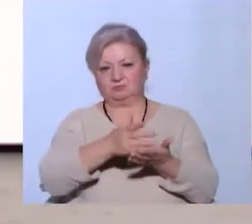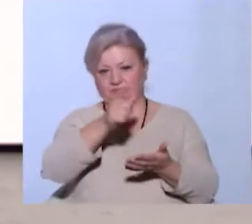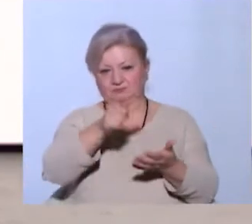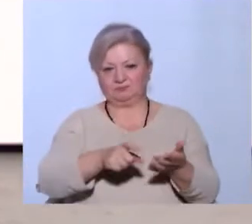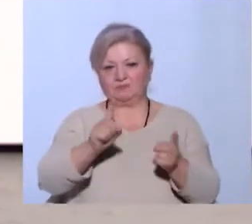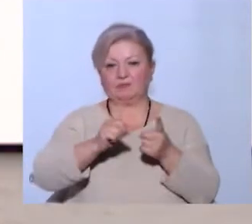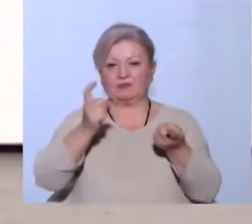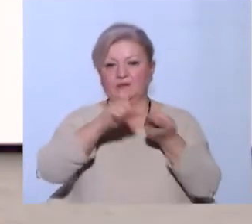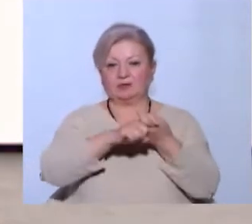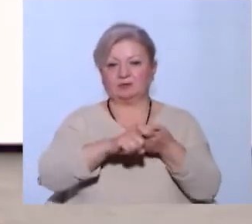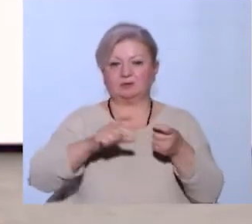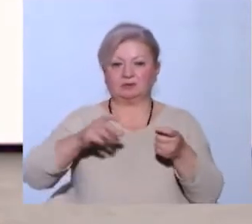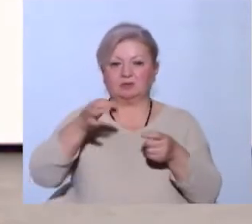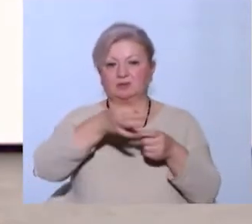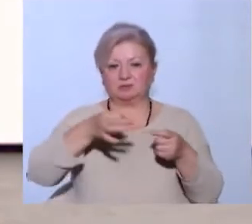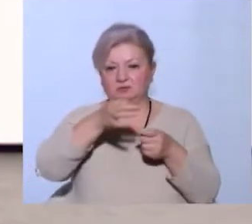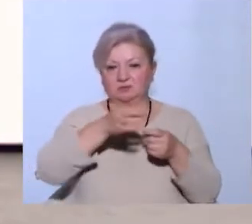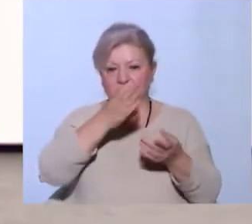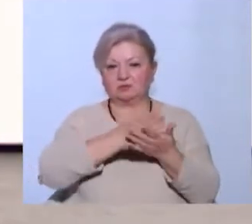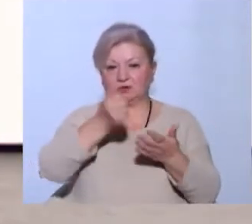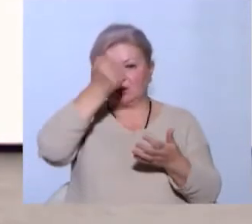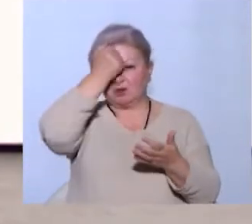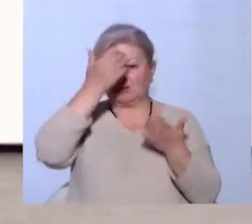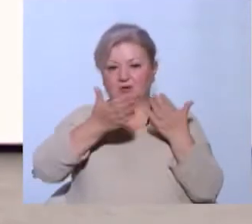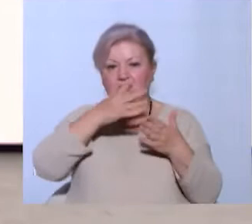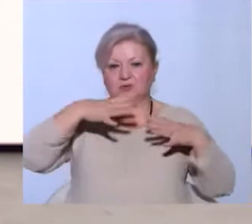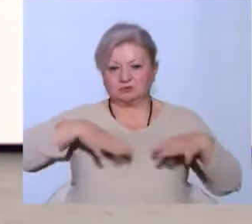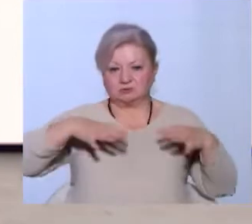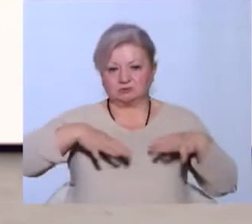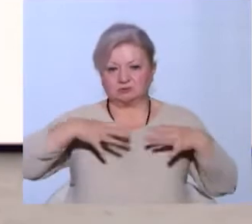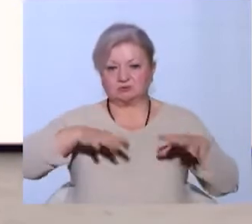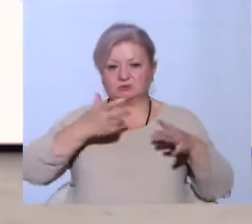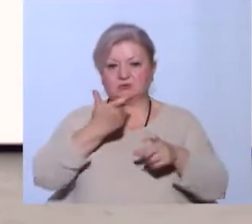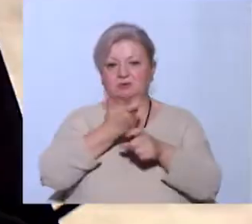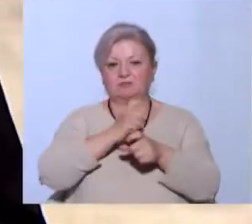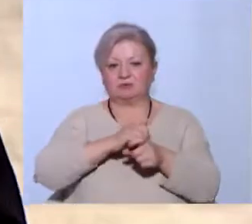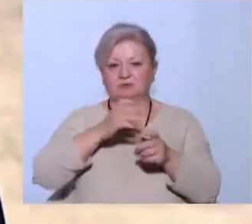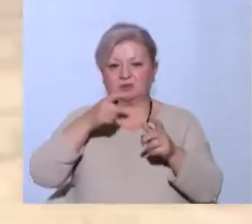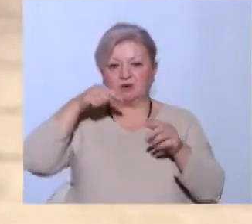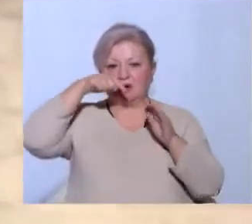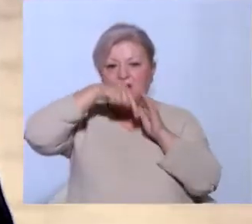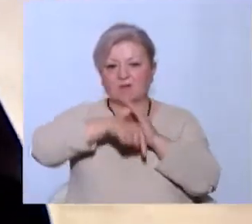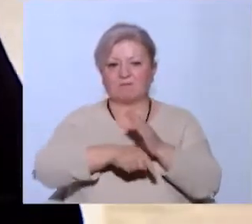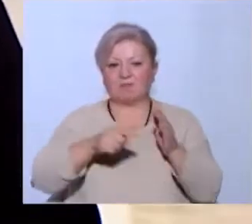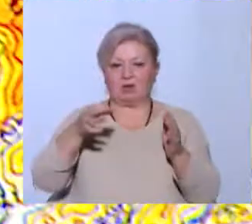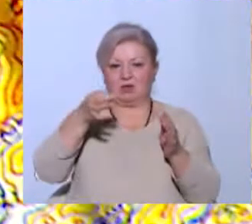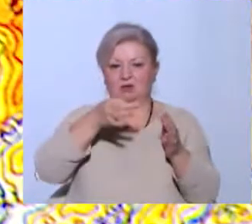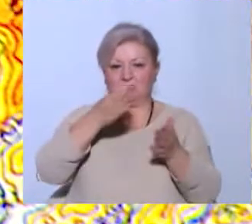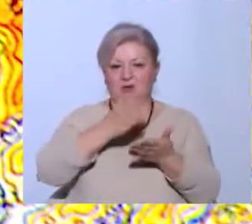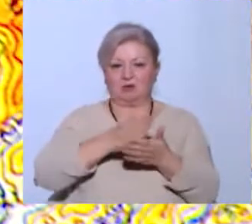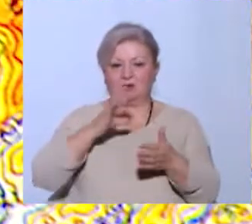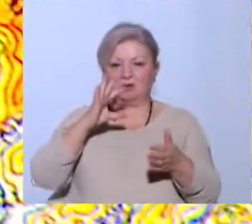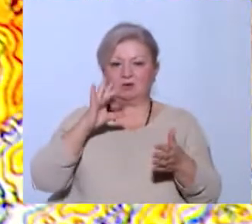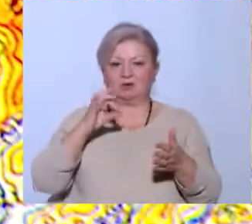რაც შეეხება ტბებს, გახსოვთ ალბათ, რომ საქართველოში ყველაზე ღრმა ტბა არის ტბა რიწა,